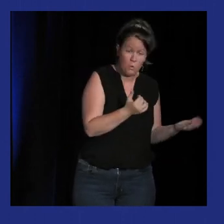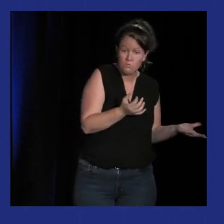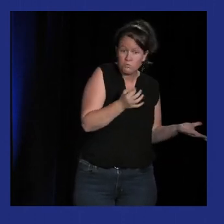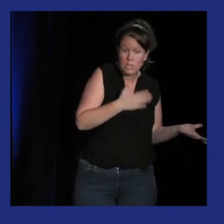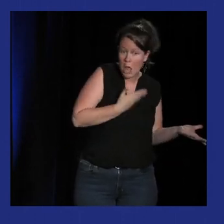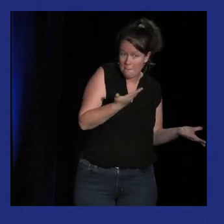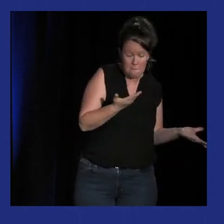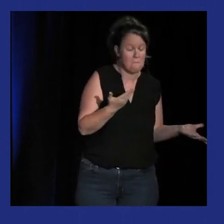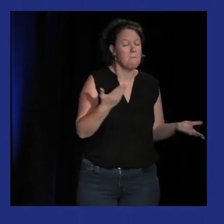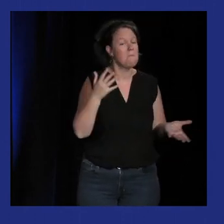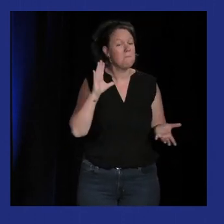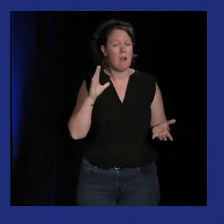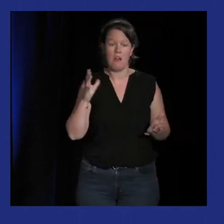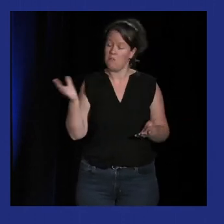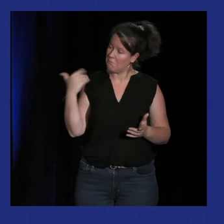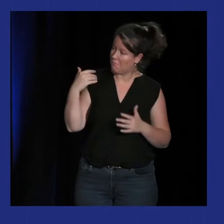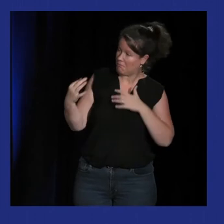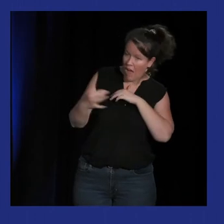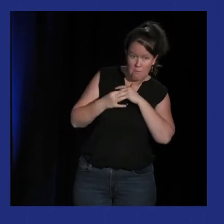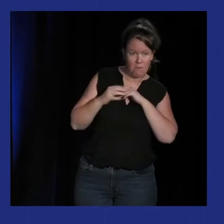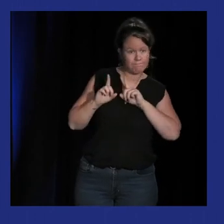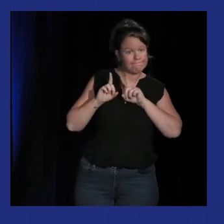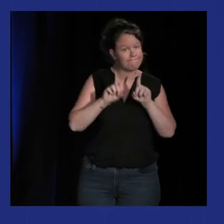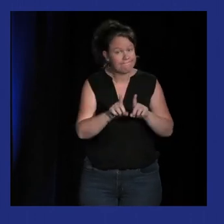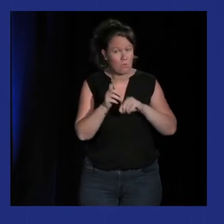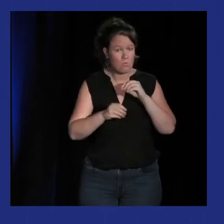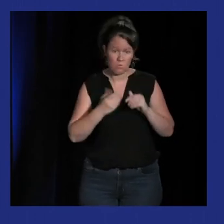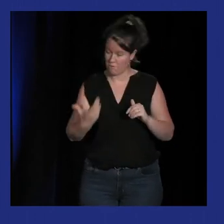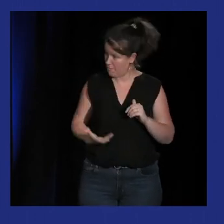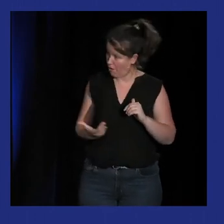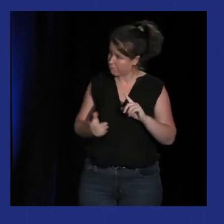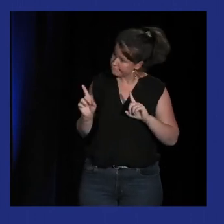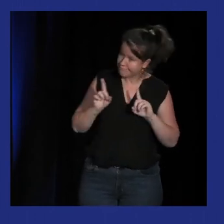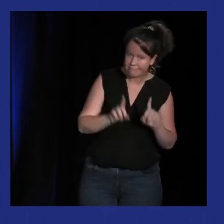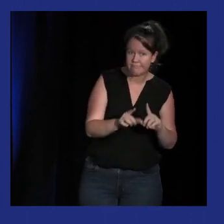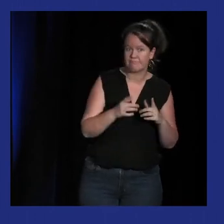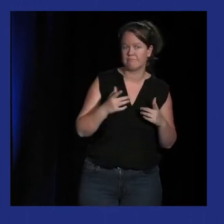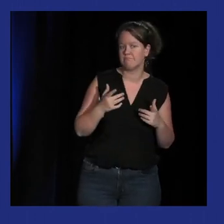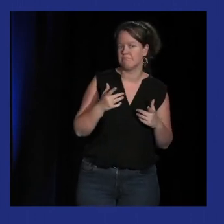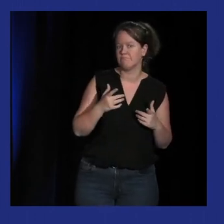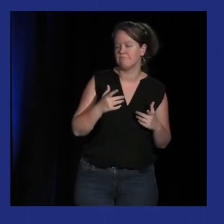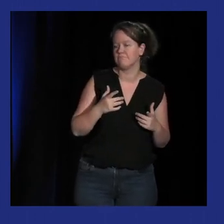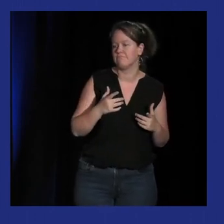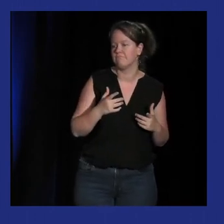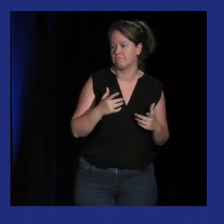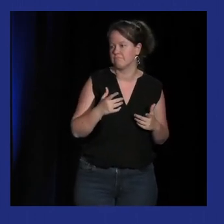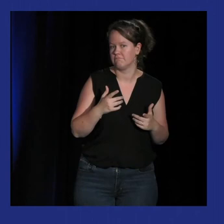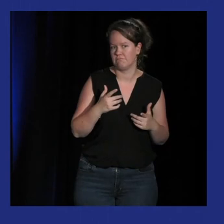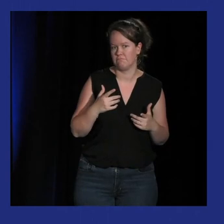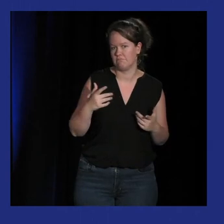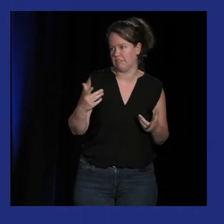qui veut amener sa copine ou ça ou sa maman comme tu disais et ça effectivement on va faire cette démarche plus facilement quand on propose